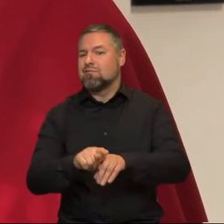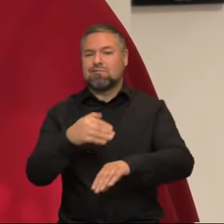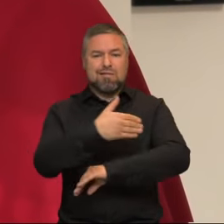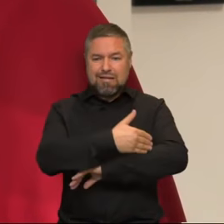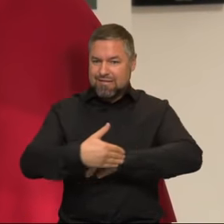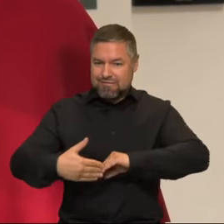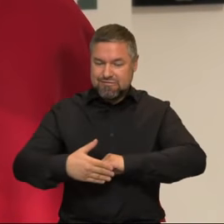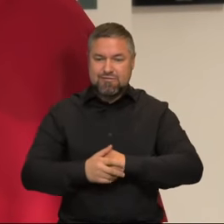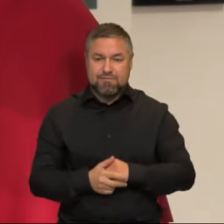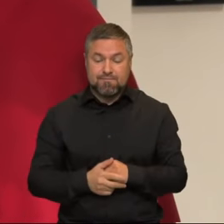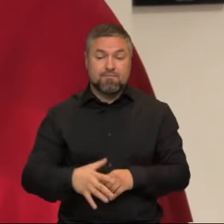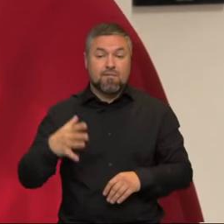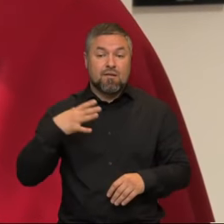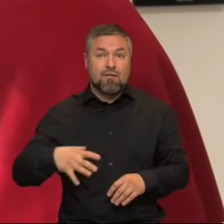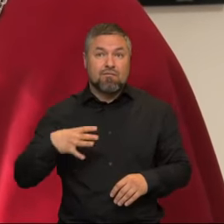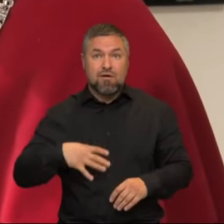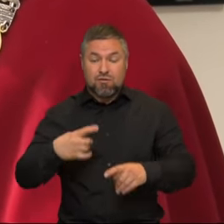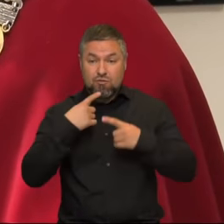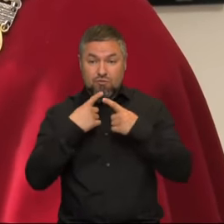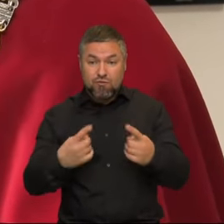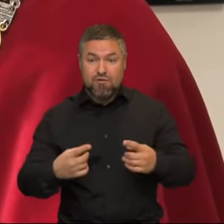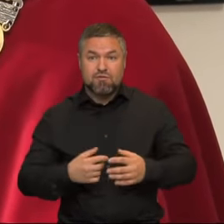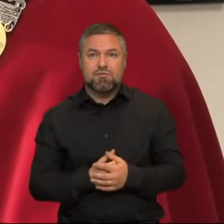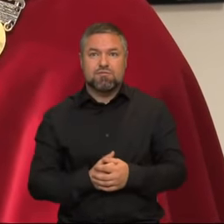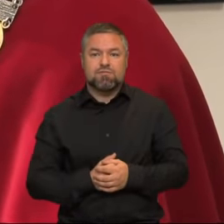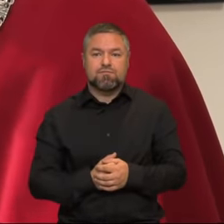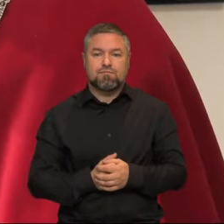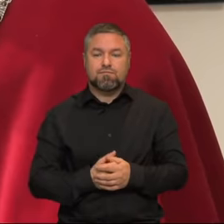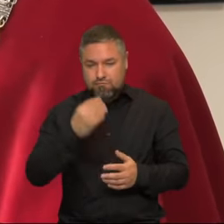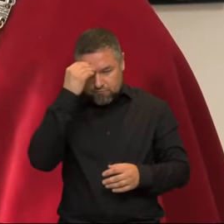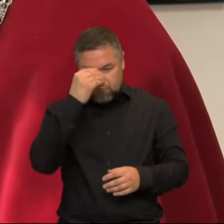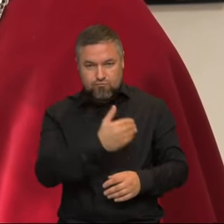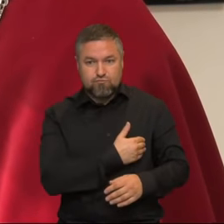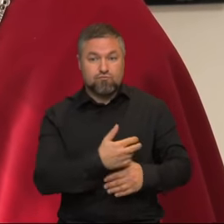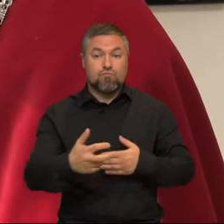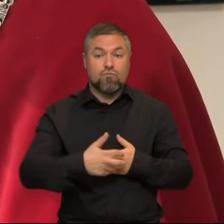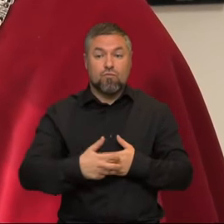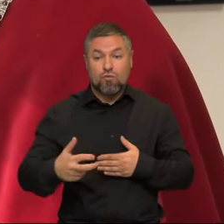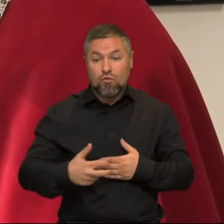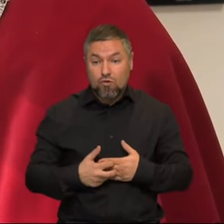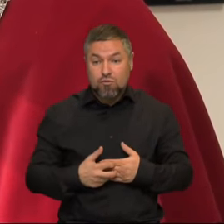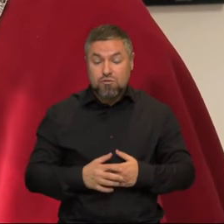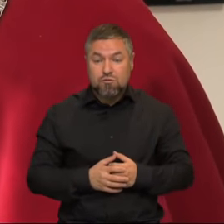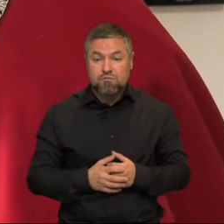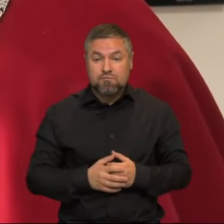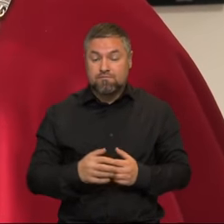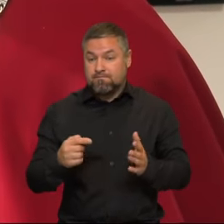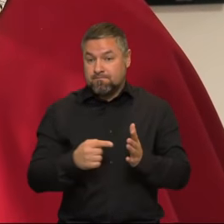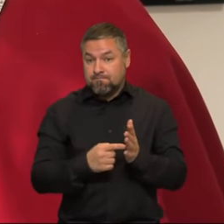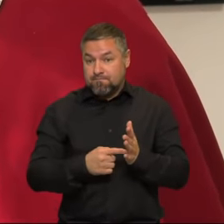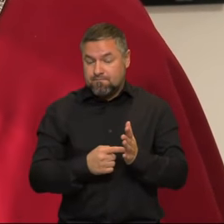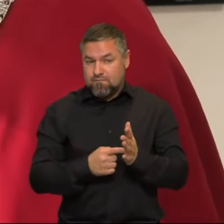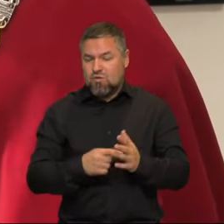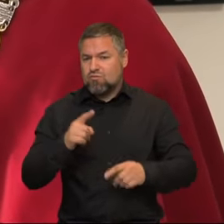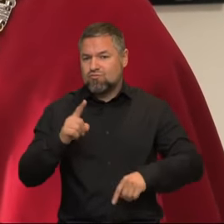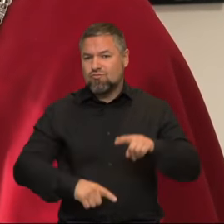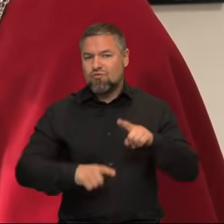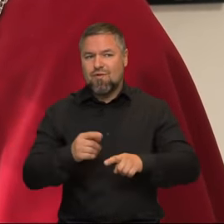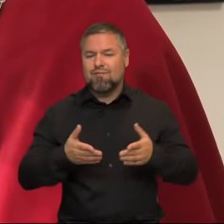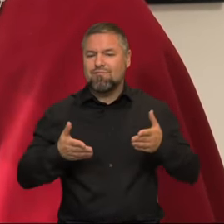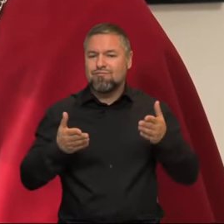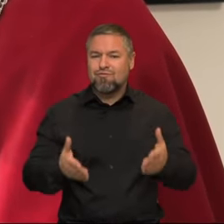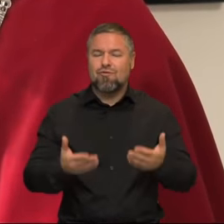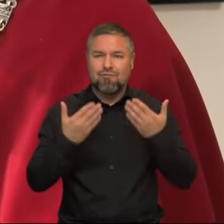zagranicy. Warto też podkreślić, że w szkole doktorskiej poza tą klasyczną